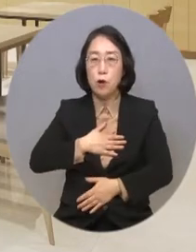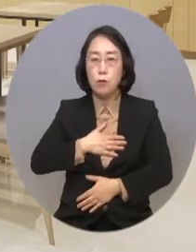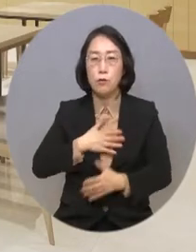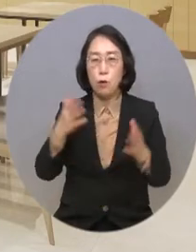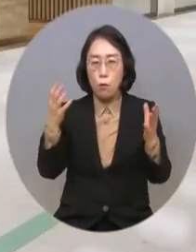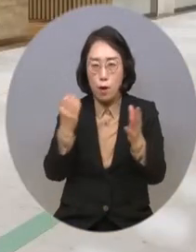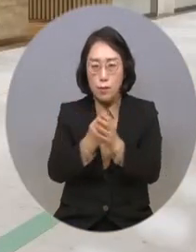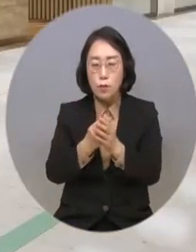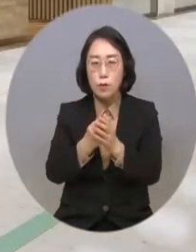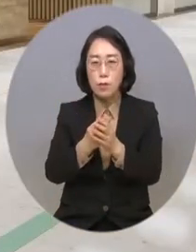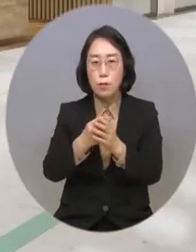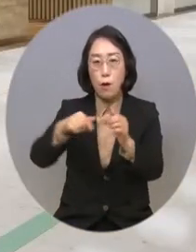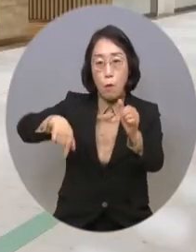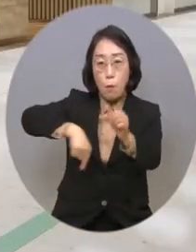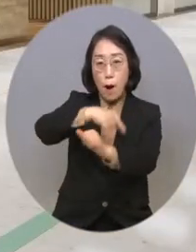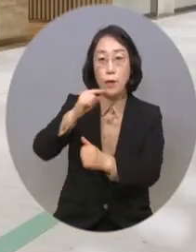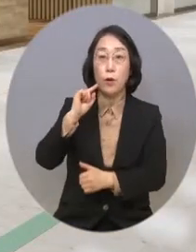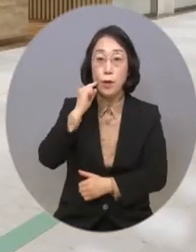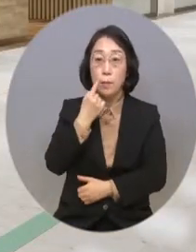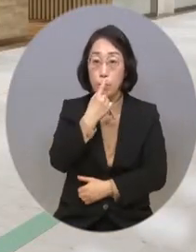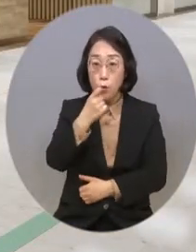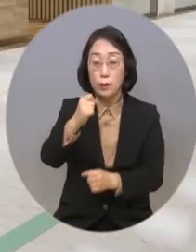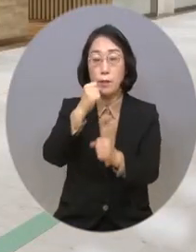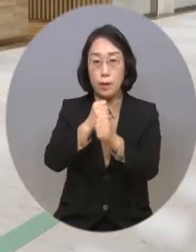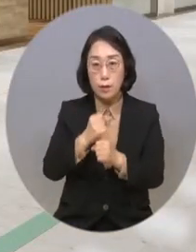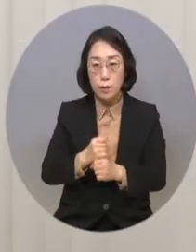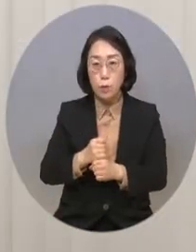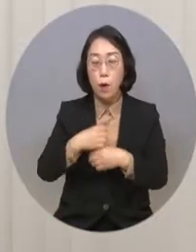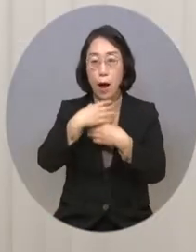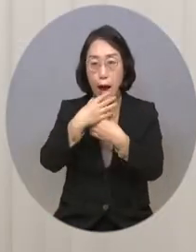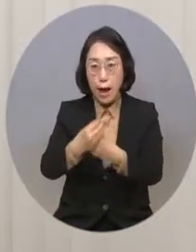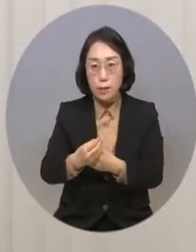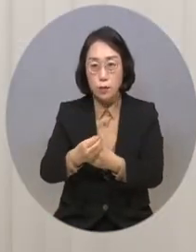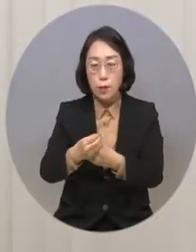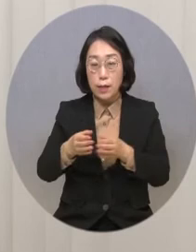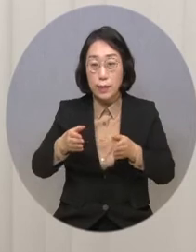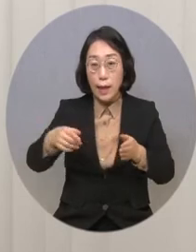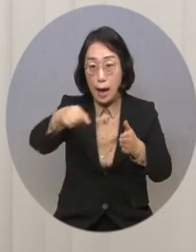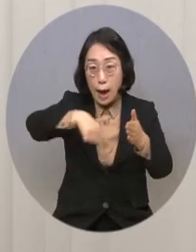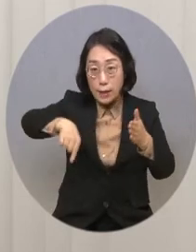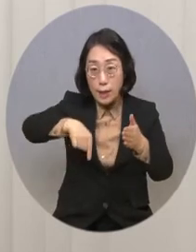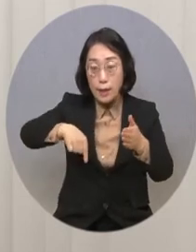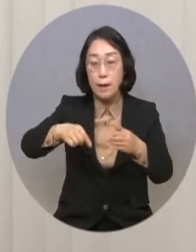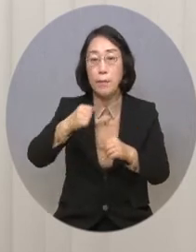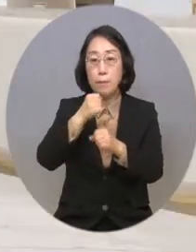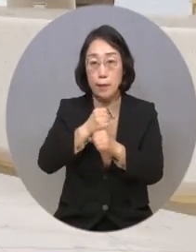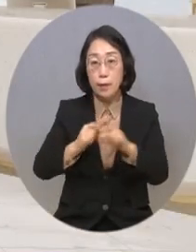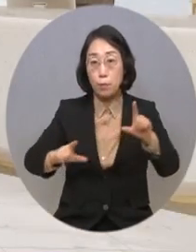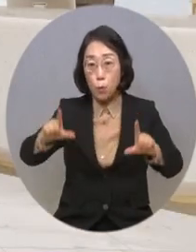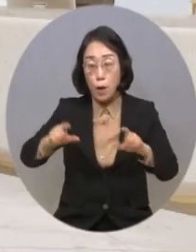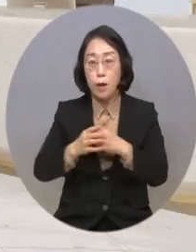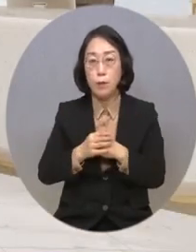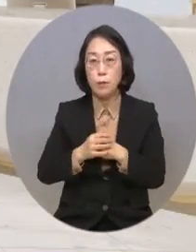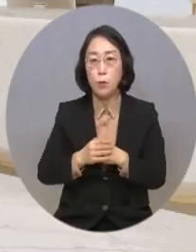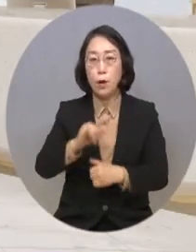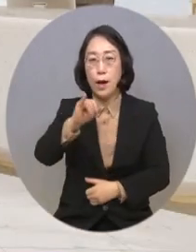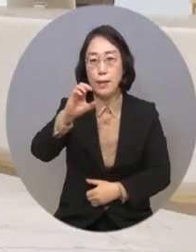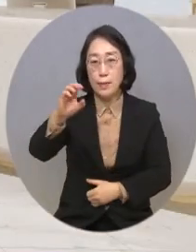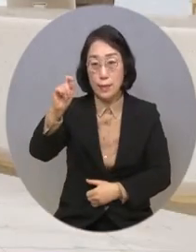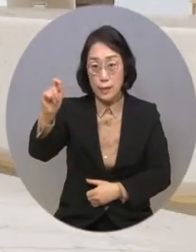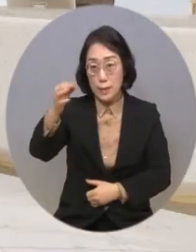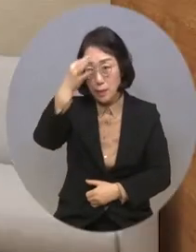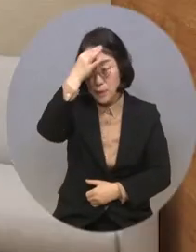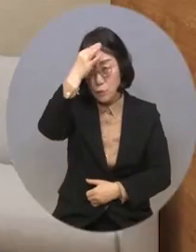친화적 조경시설과 안전한 동선 분리 및 사회활동 공간, 그리고 최신식 의료재활시설과 ICT 기술이 있는